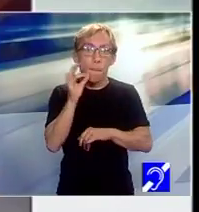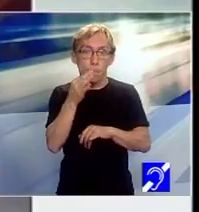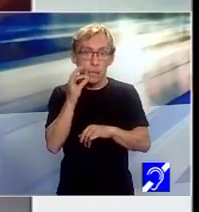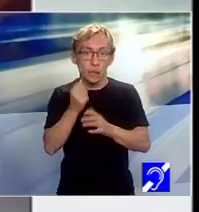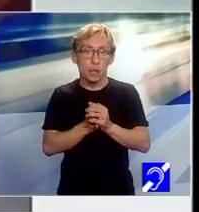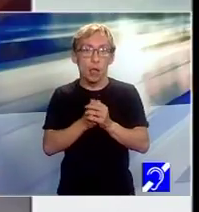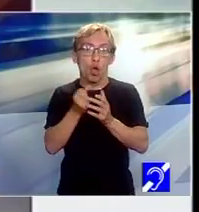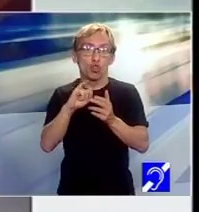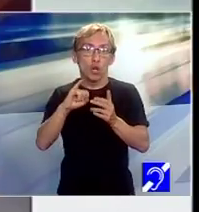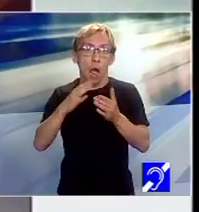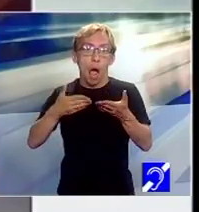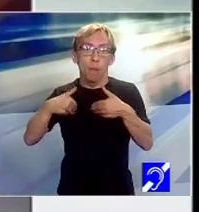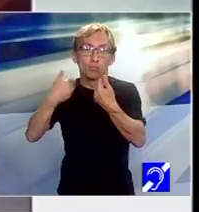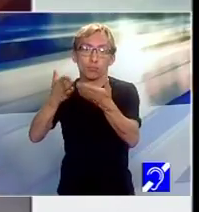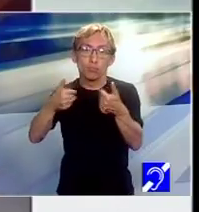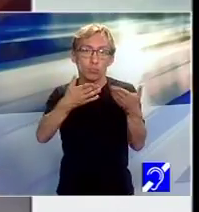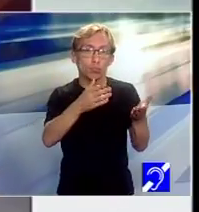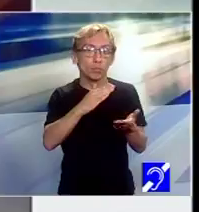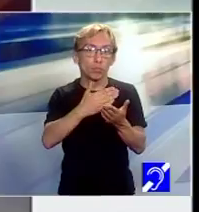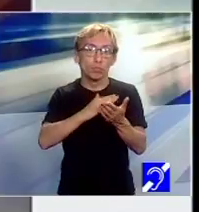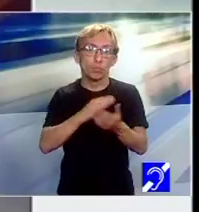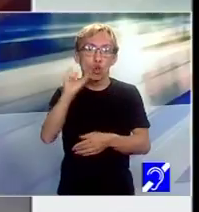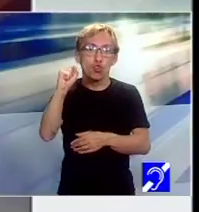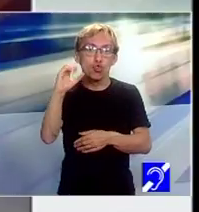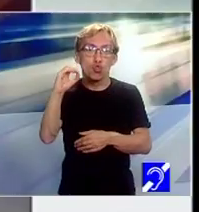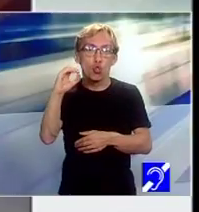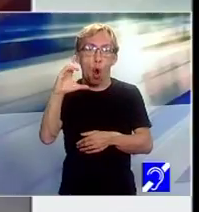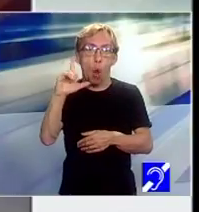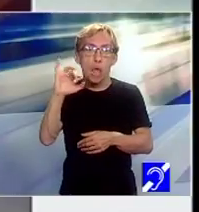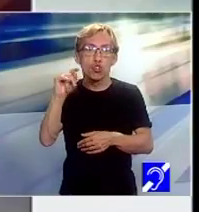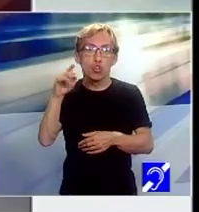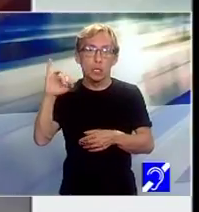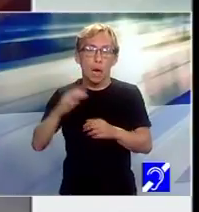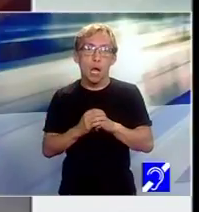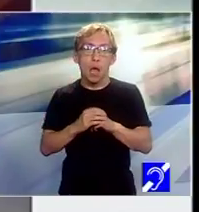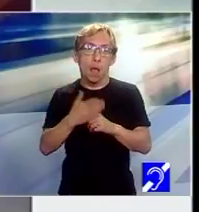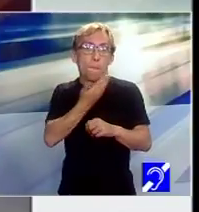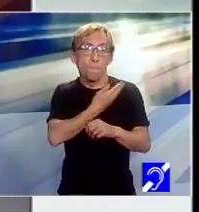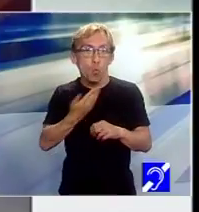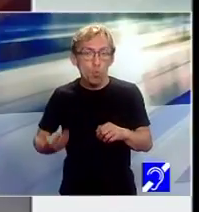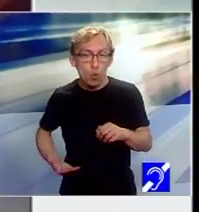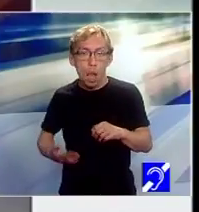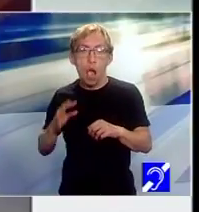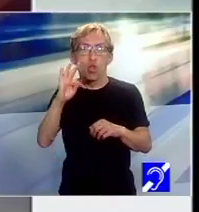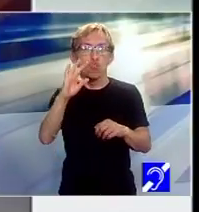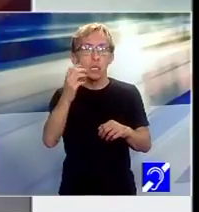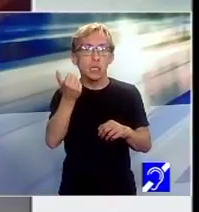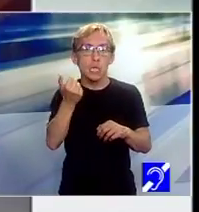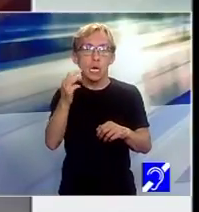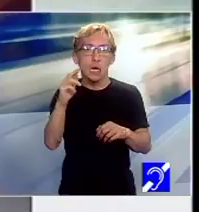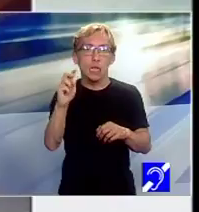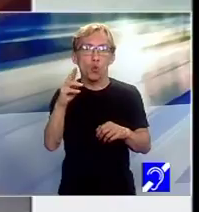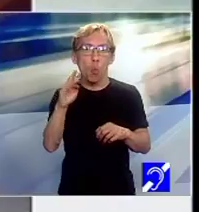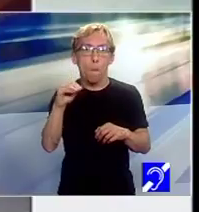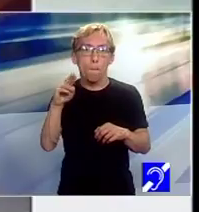am solicitări foarte multe de la București, Cluj și Târgu Mureș care vor să vină medici să lucreze la